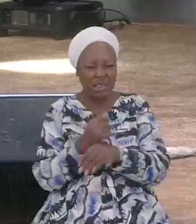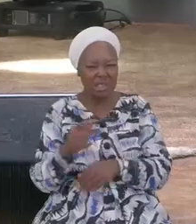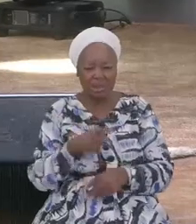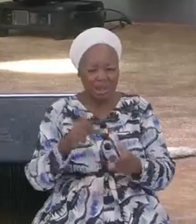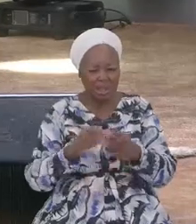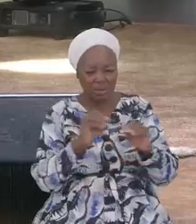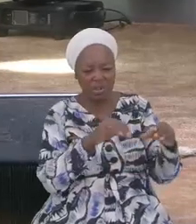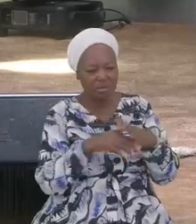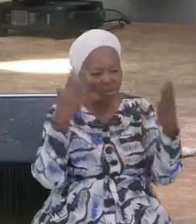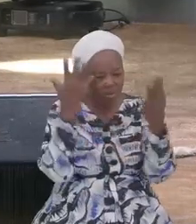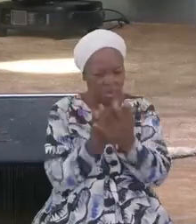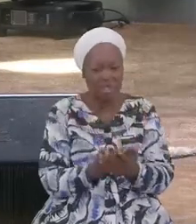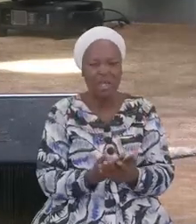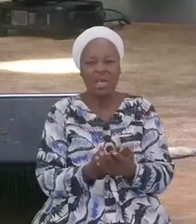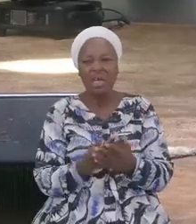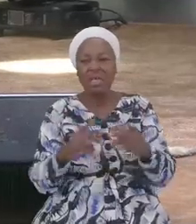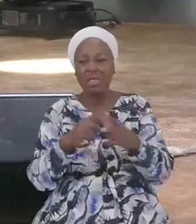mis en prison. Ensuite,